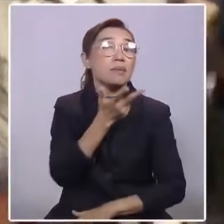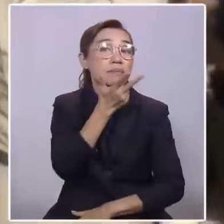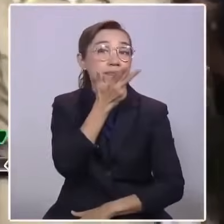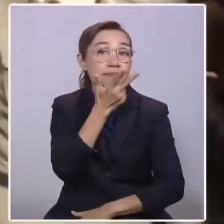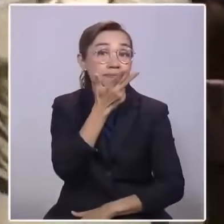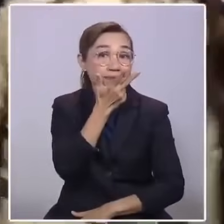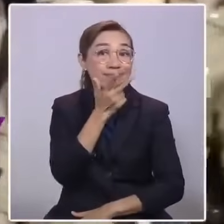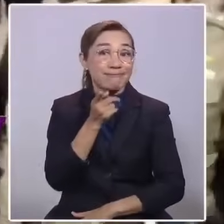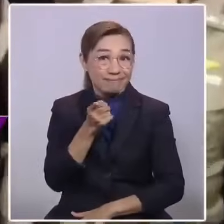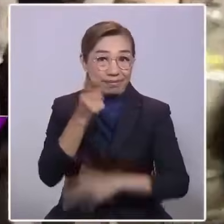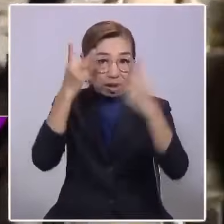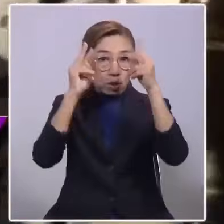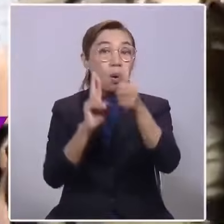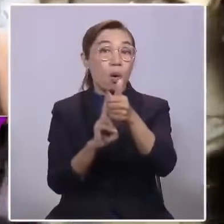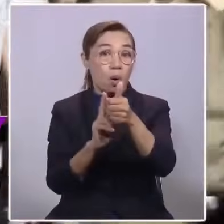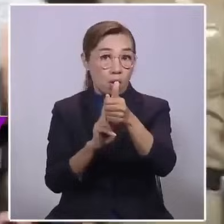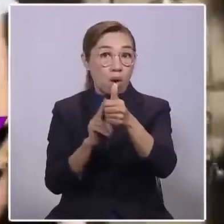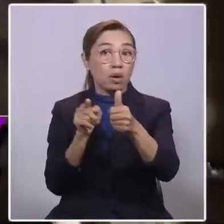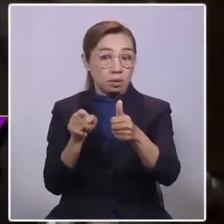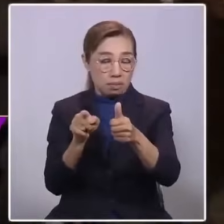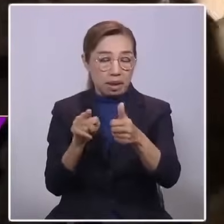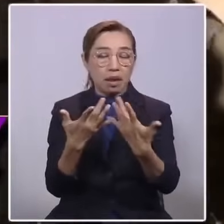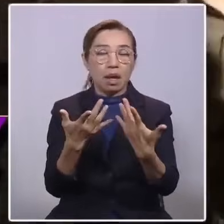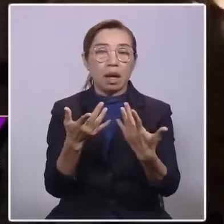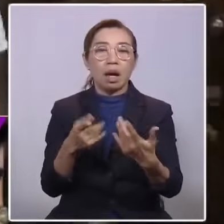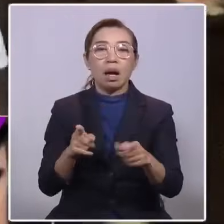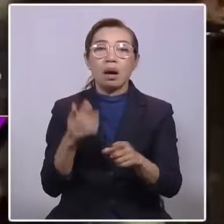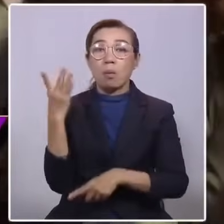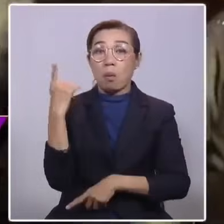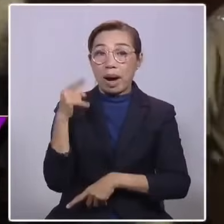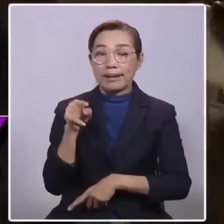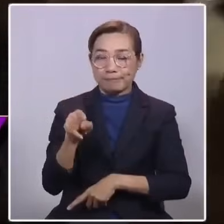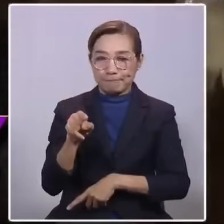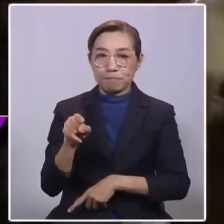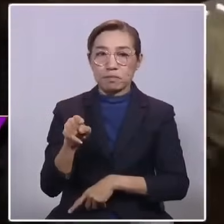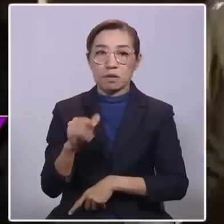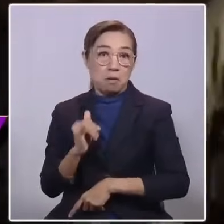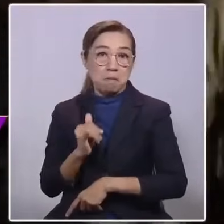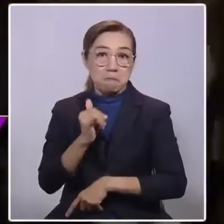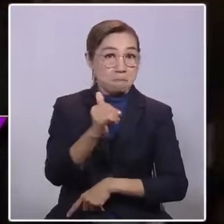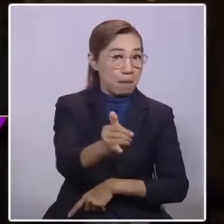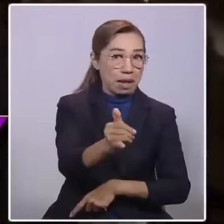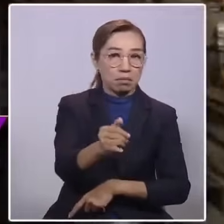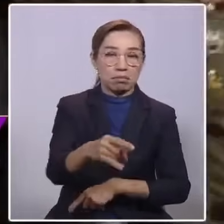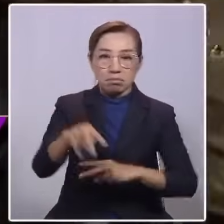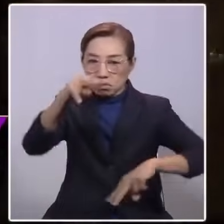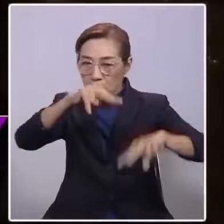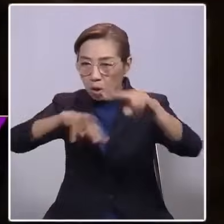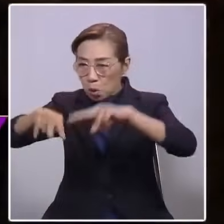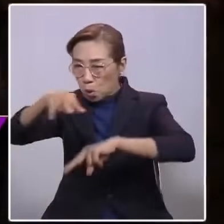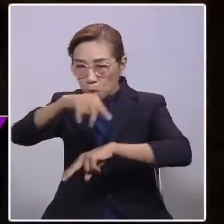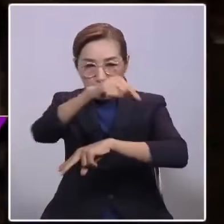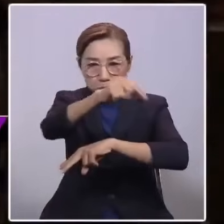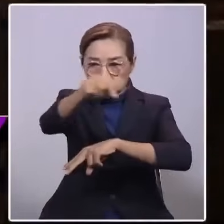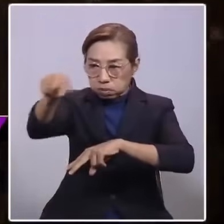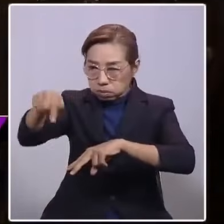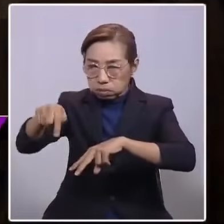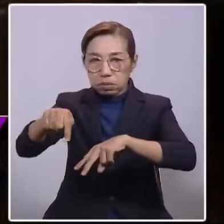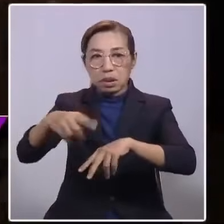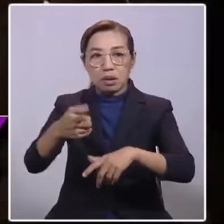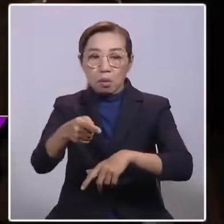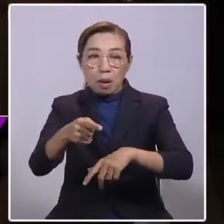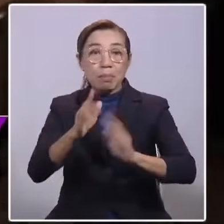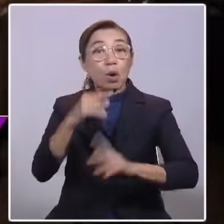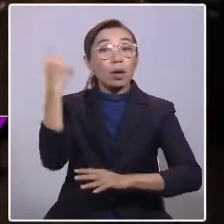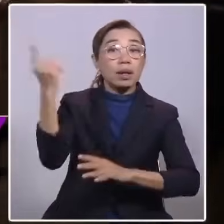รัฐมนตรีและรัฐมนตรีว่าการกระทรวงมหาดไทยท่านลงพื้นที่นะไปตรสอบมาตรการดูแลนักท่อง